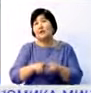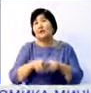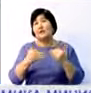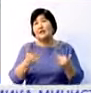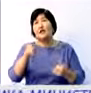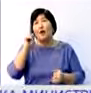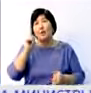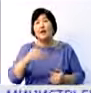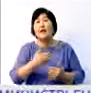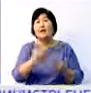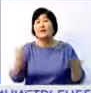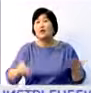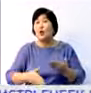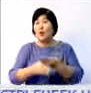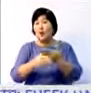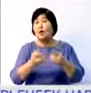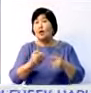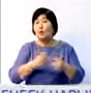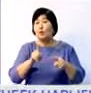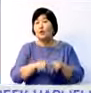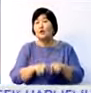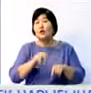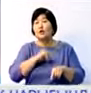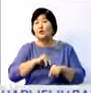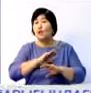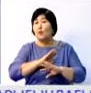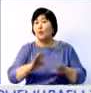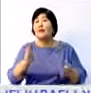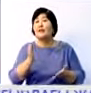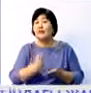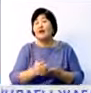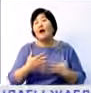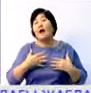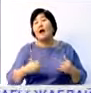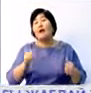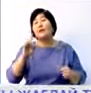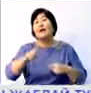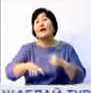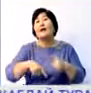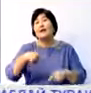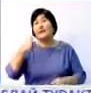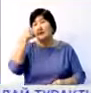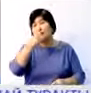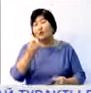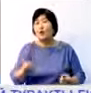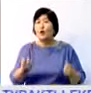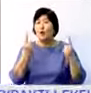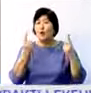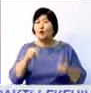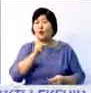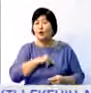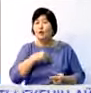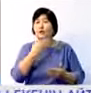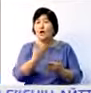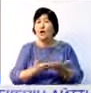мен білемін. Сіздер қолдамасаңыздар бұндай абаттандыру жұмыстары болмайтын еді. Амандық болса келесі жылда да үлкен жұмыстар